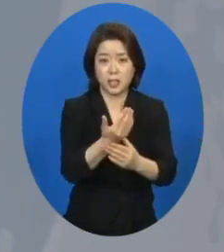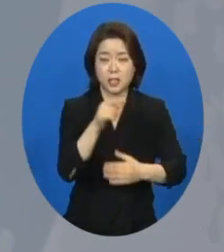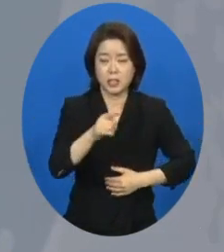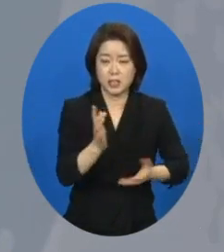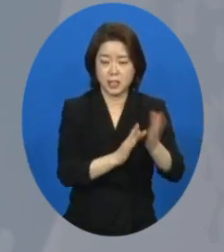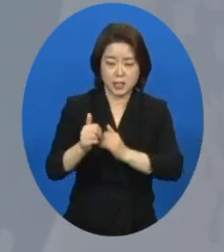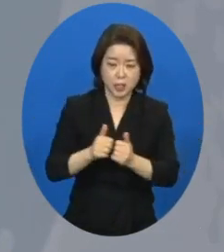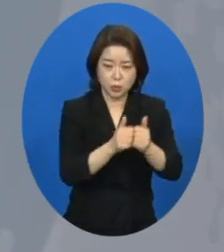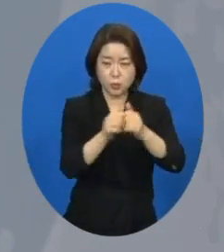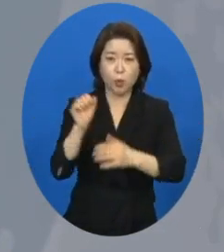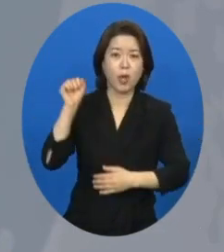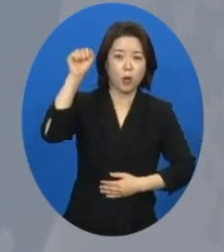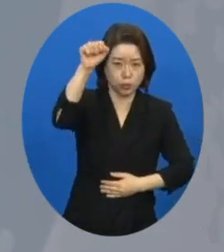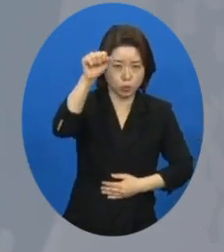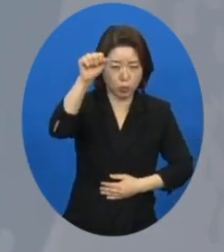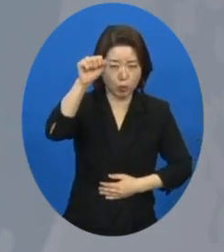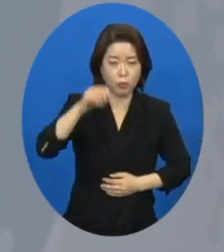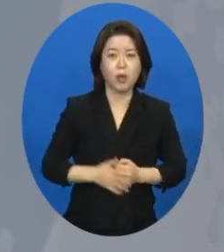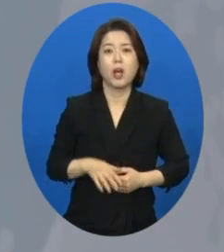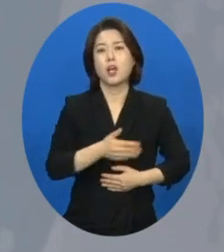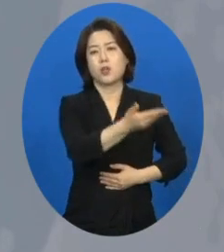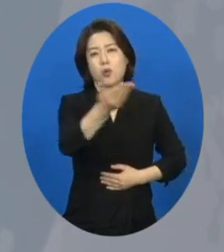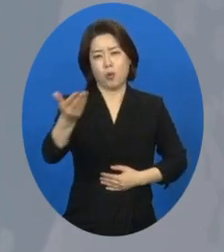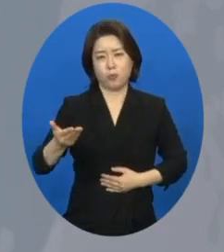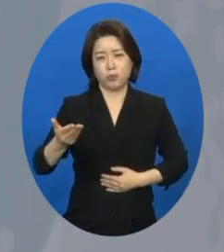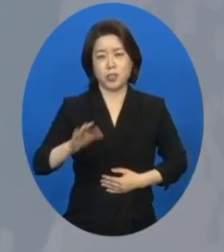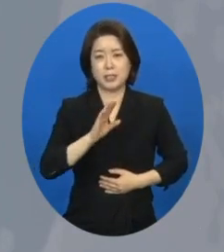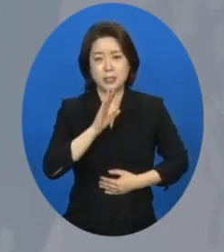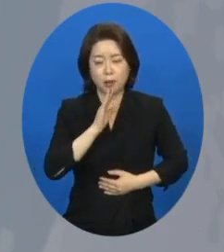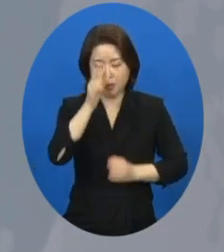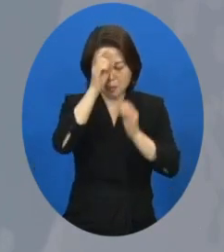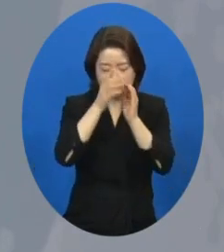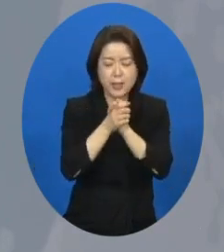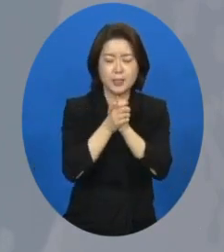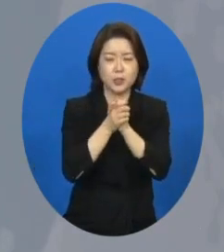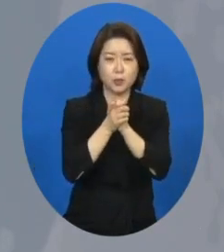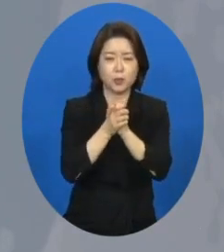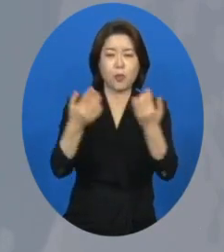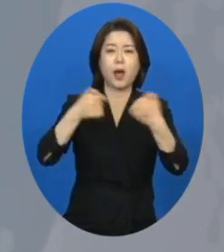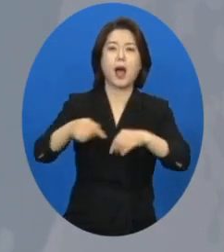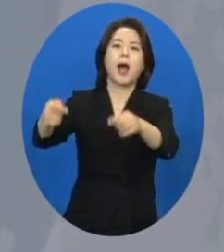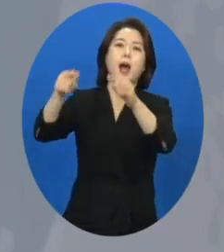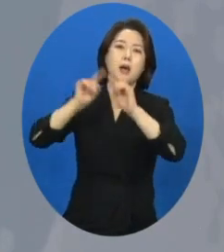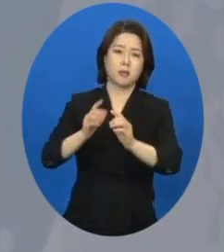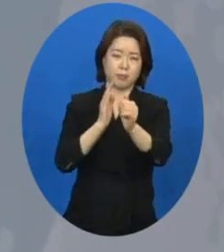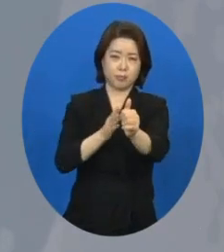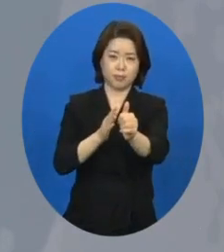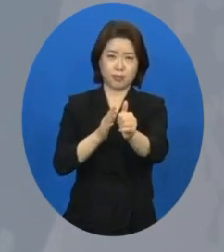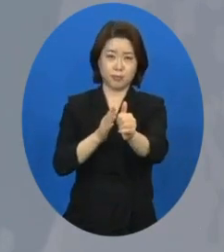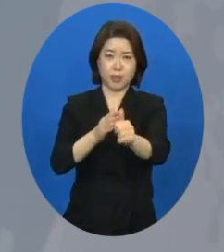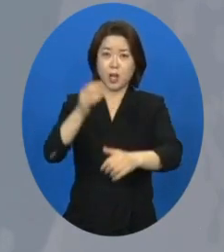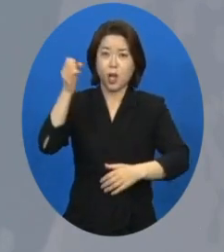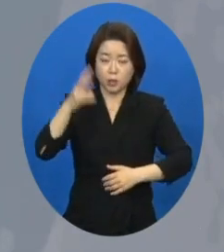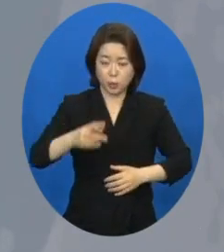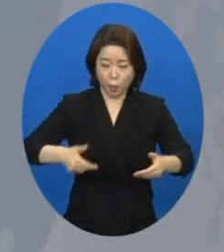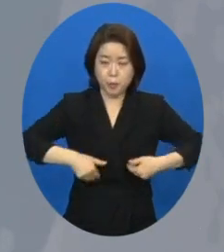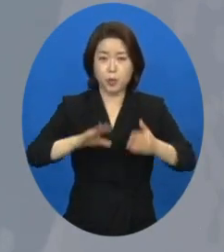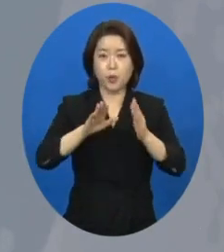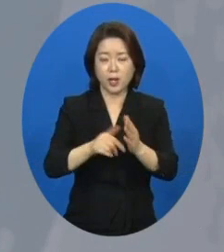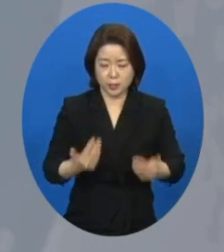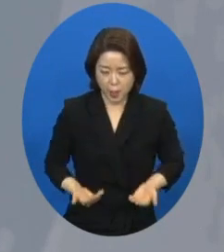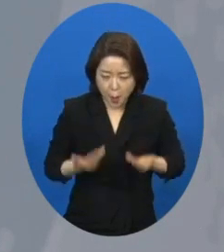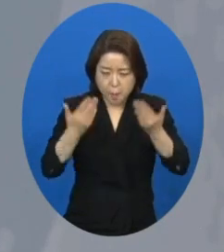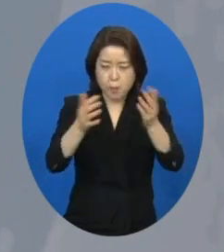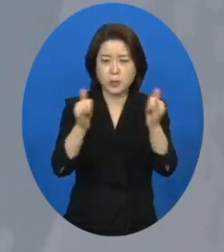예수 동행 운동에 여러분이 정말 기도로 함께 해주시기를, 그리고 필요할 때